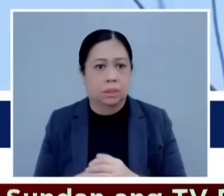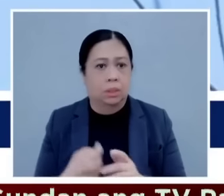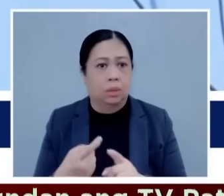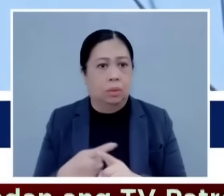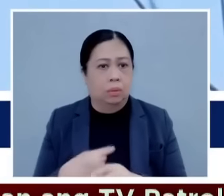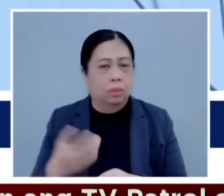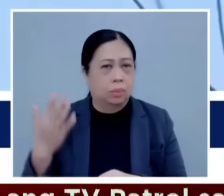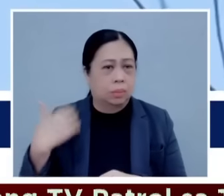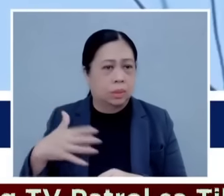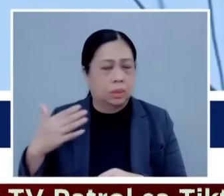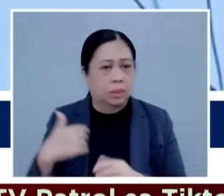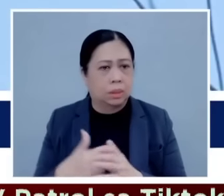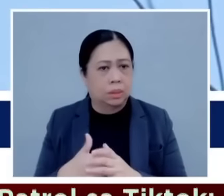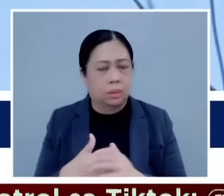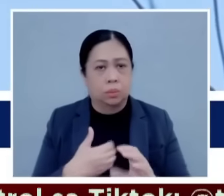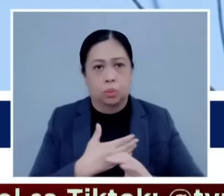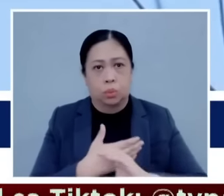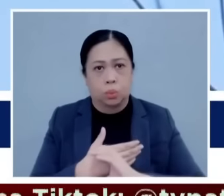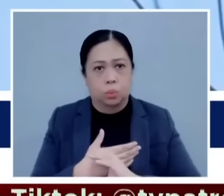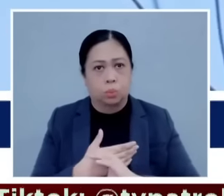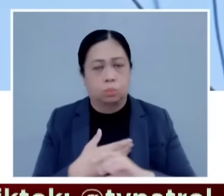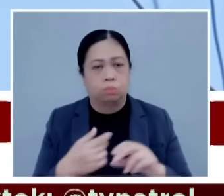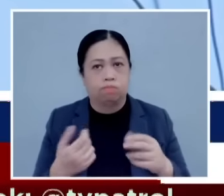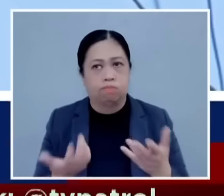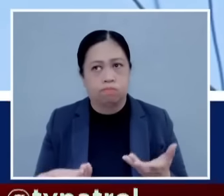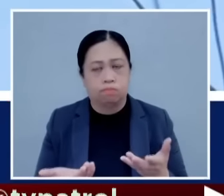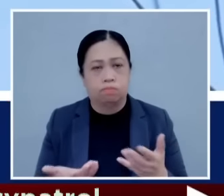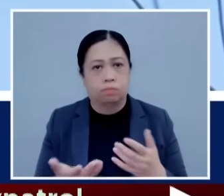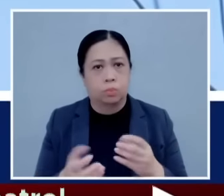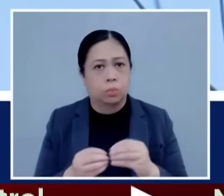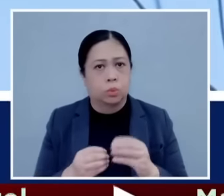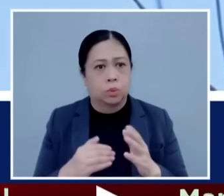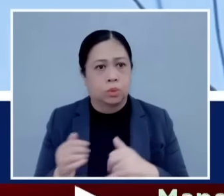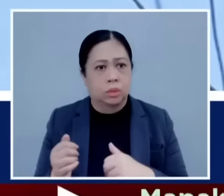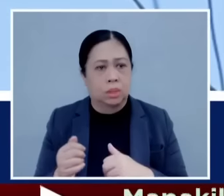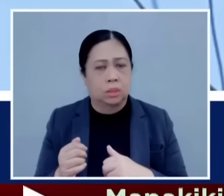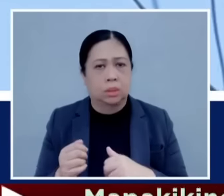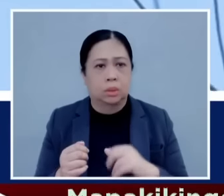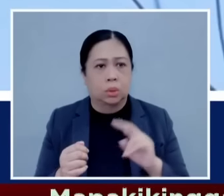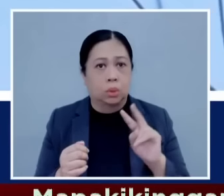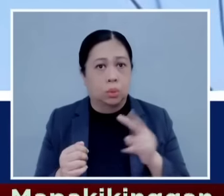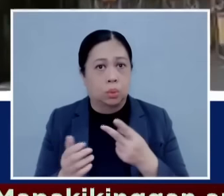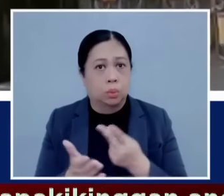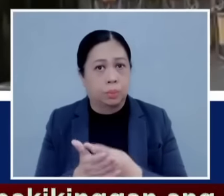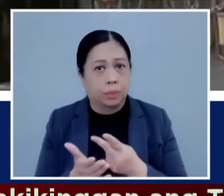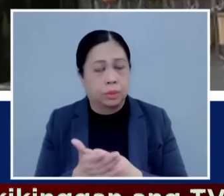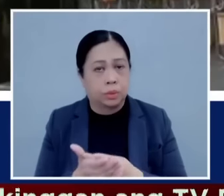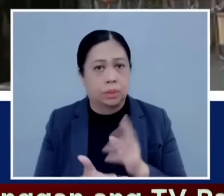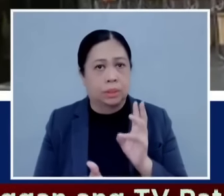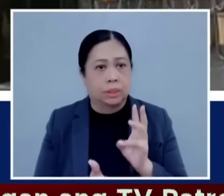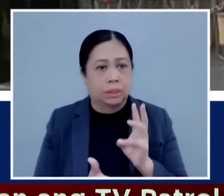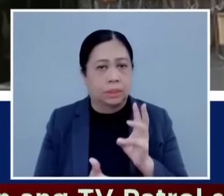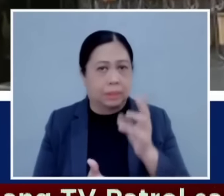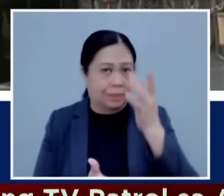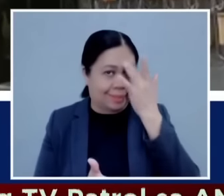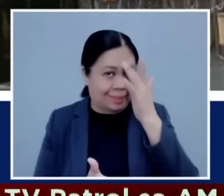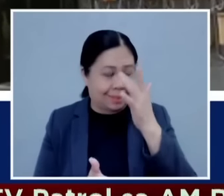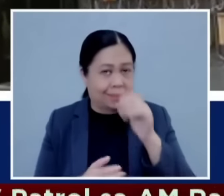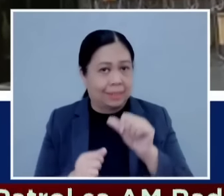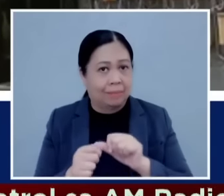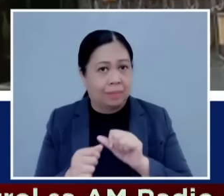naunang mga kontrata ng mahigit 2 piso, 2 pesos and 60 cents per kilowatt